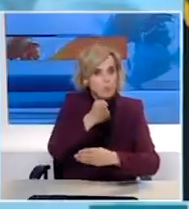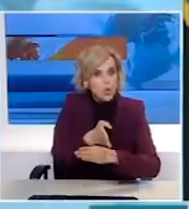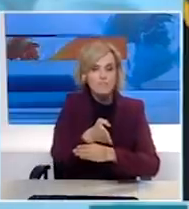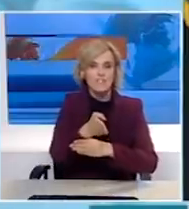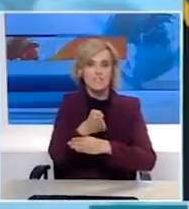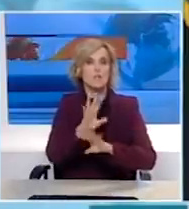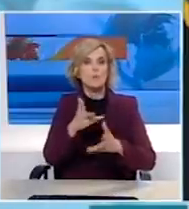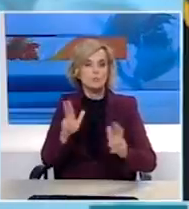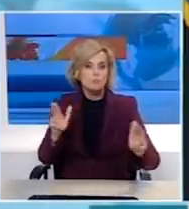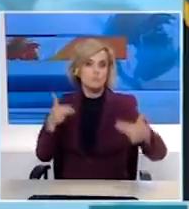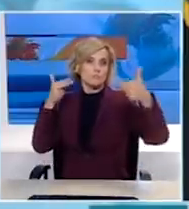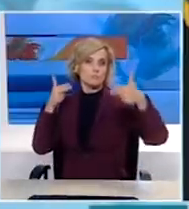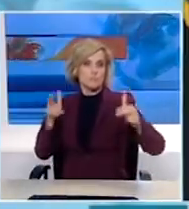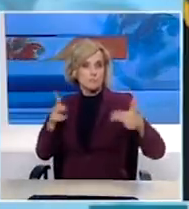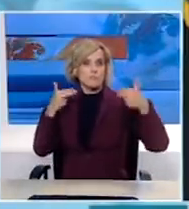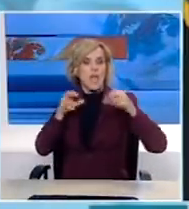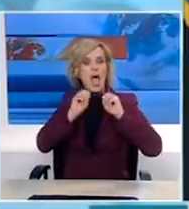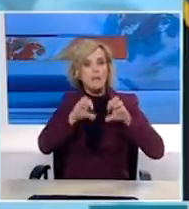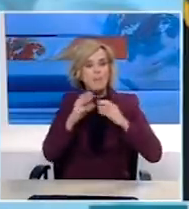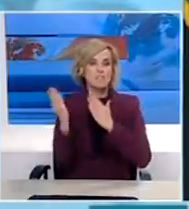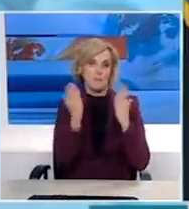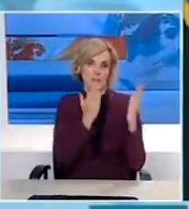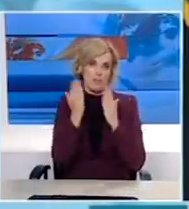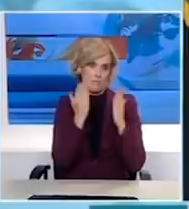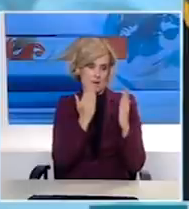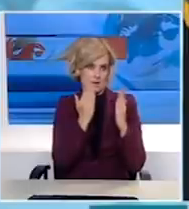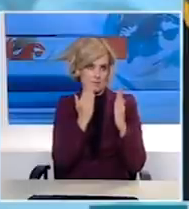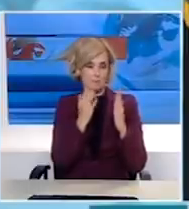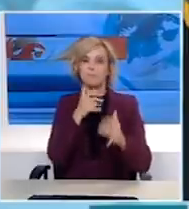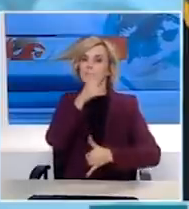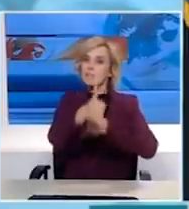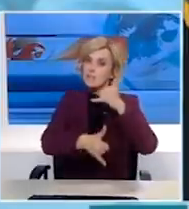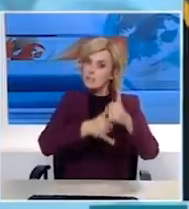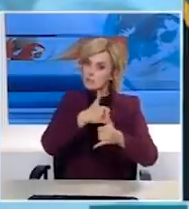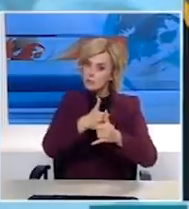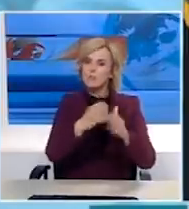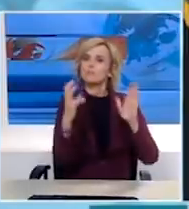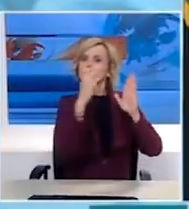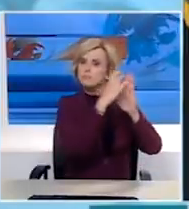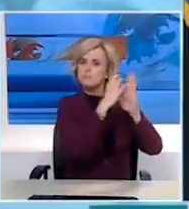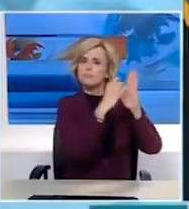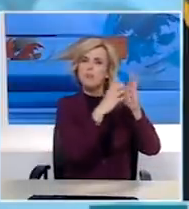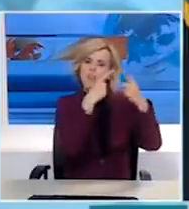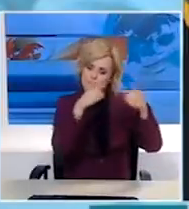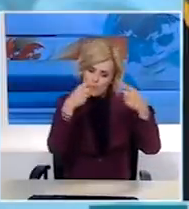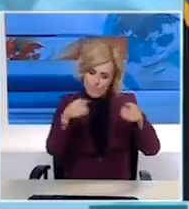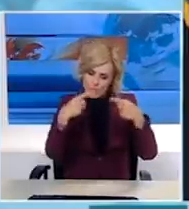της εξαποστάσεως εκπαίδευσης όλων των βαθμίδων. Η ιστοσελίδα εμπεριέχει ξεχωριστές ενότητες για κάθε μία από τις παρακάτω